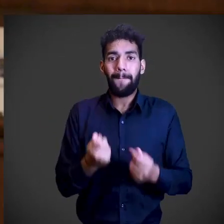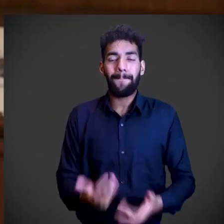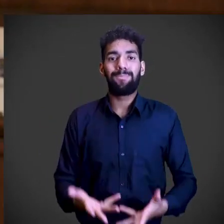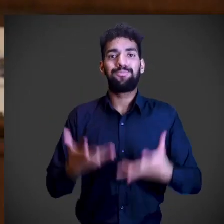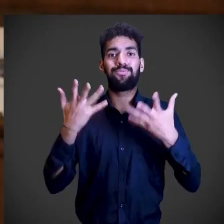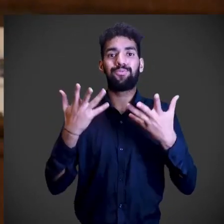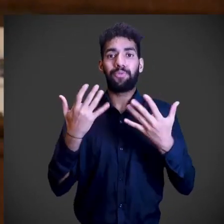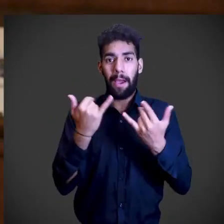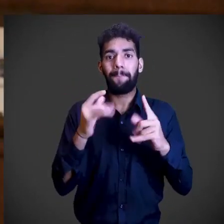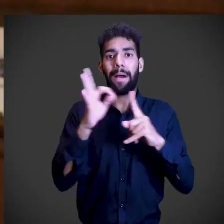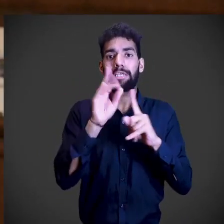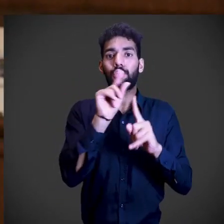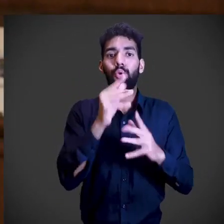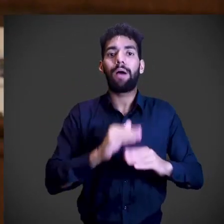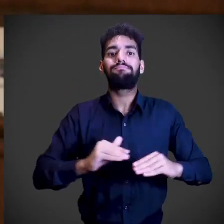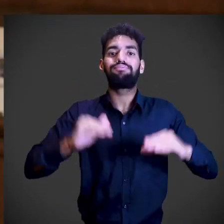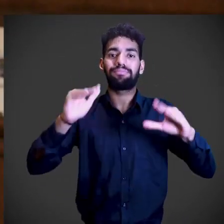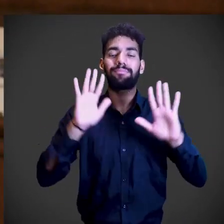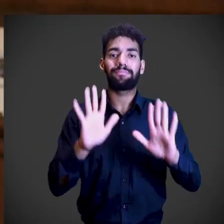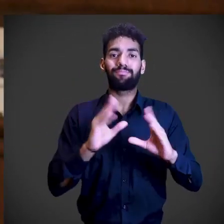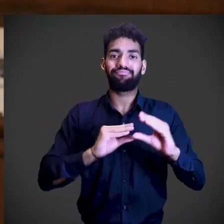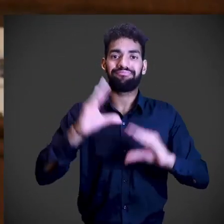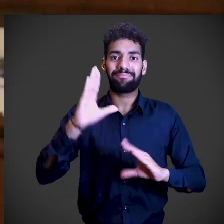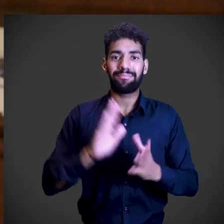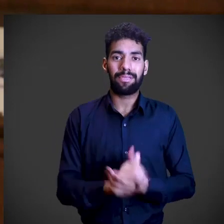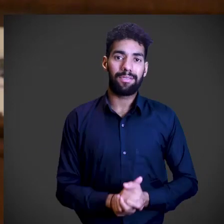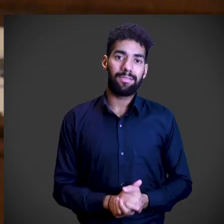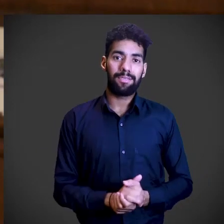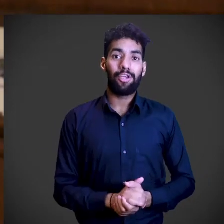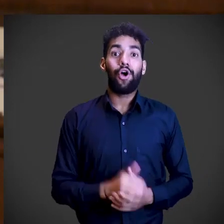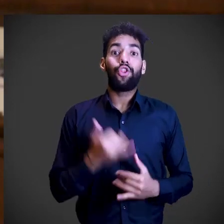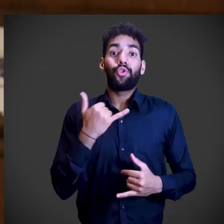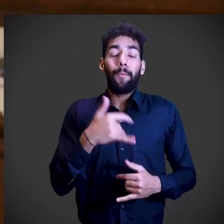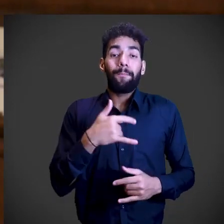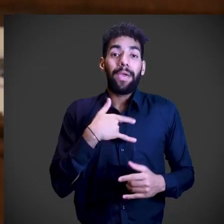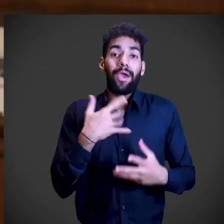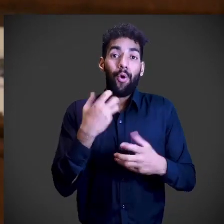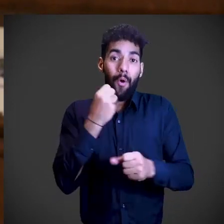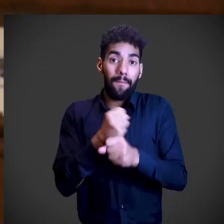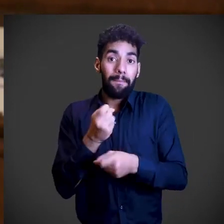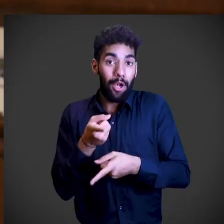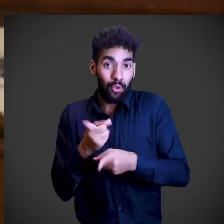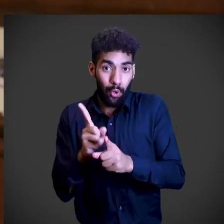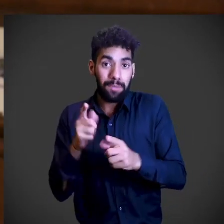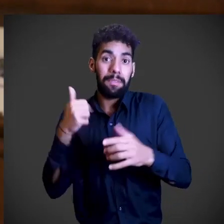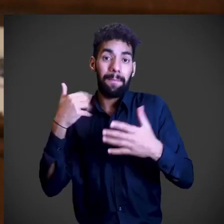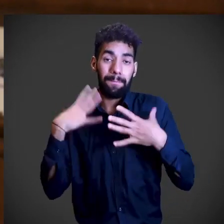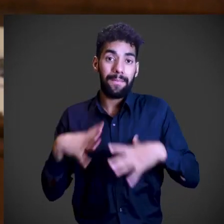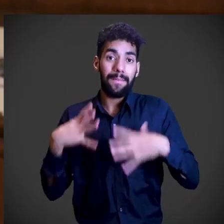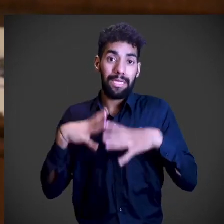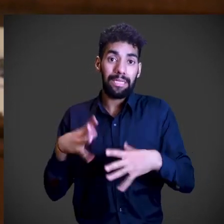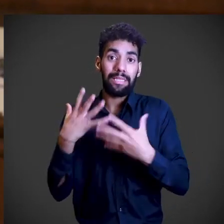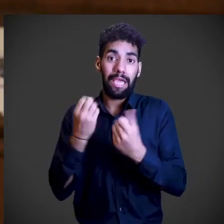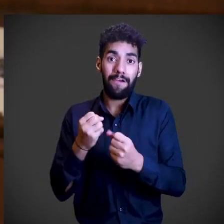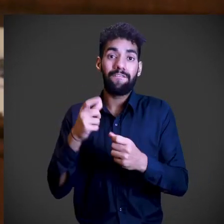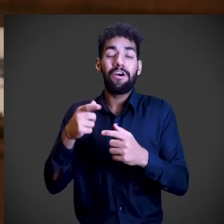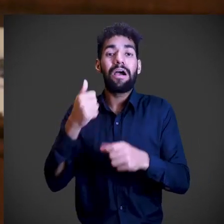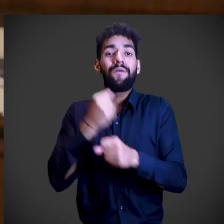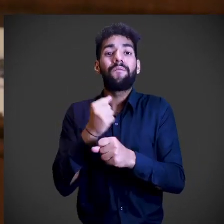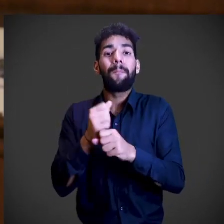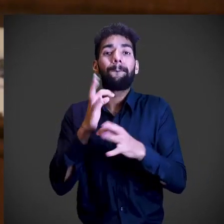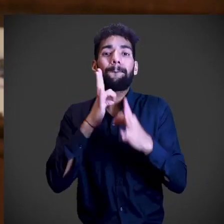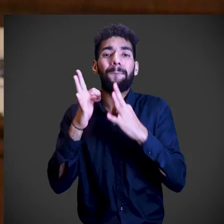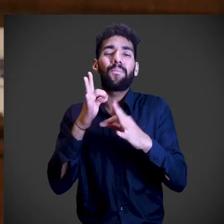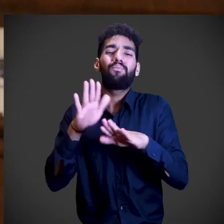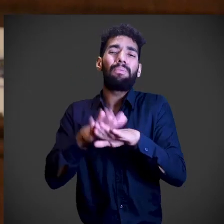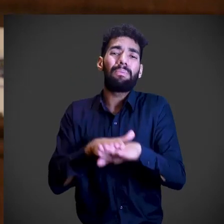हो गई। अब होता ये है कि कुछ चीज़ें गवर्नमेंट खुद करना चाहती है, तो उसमें अक्सर गवर्नमेंट का डिसीजन मेकिंग प्रोसेस बड़ा